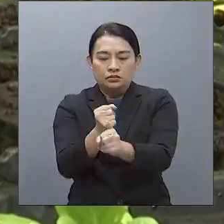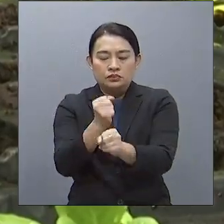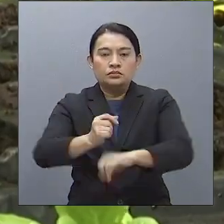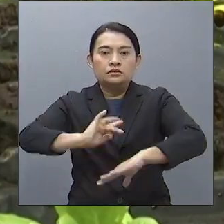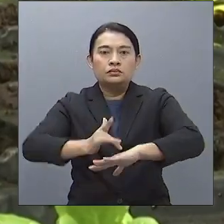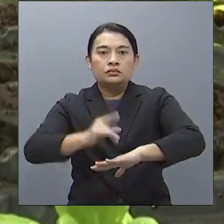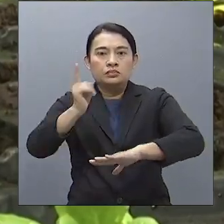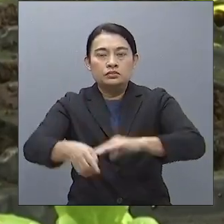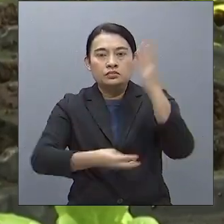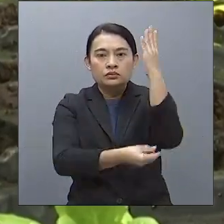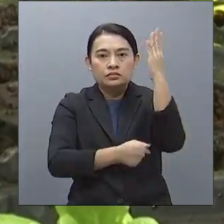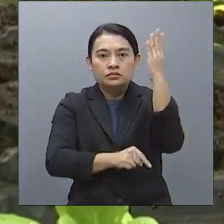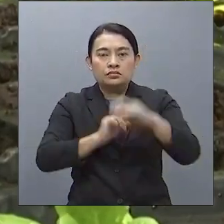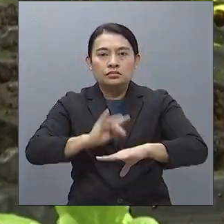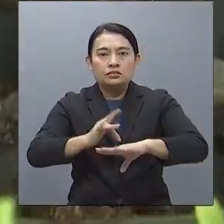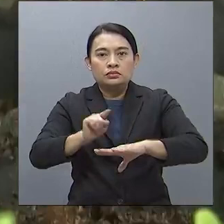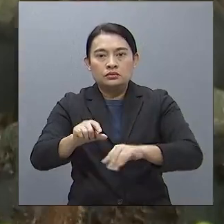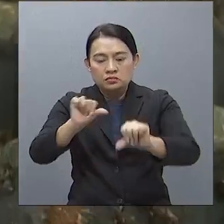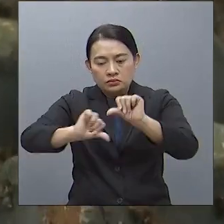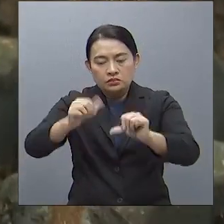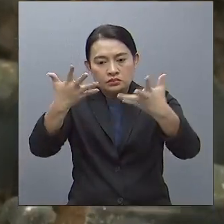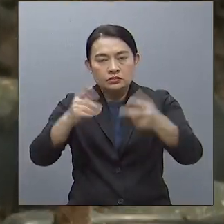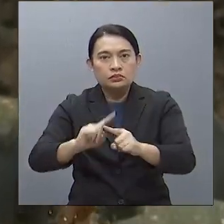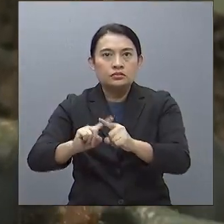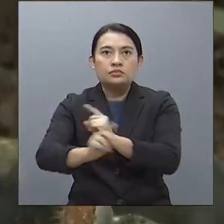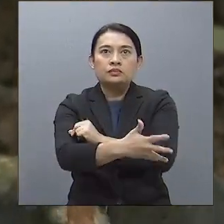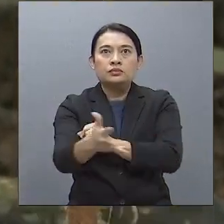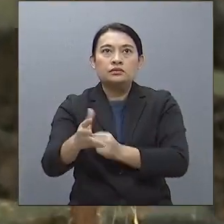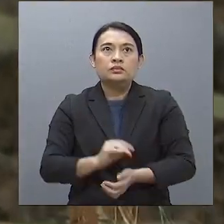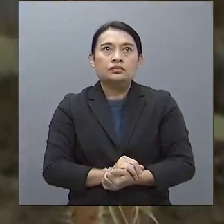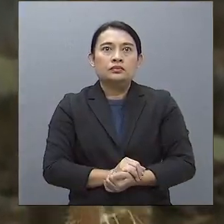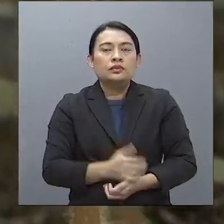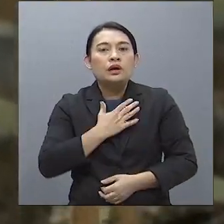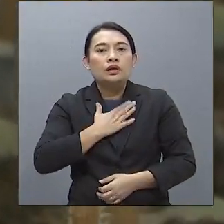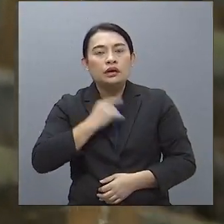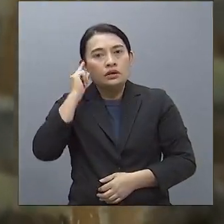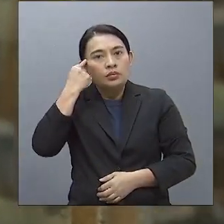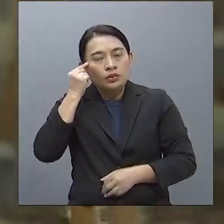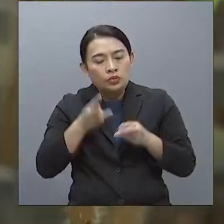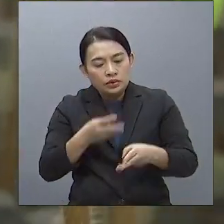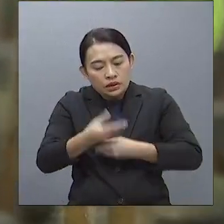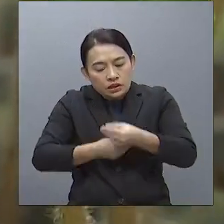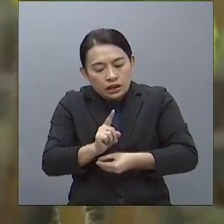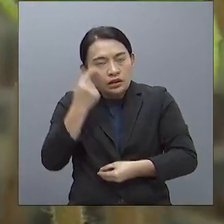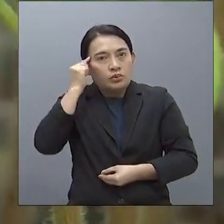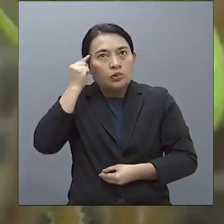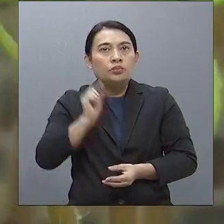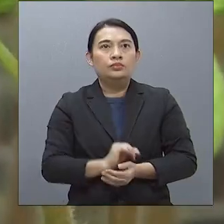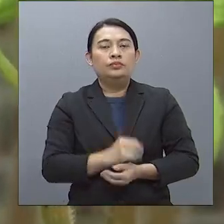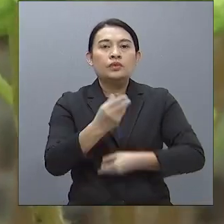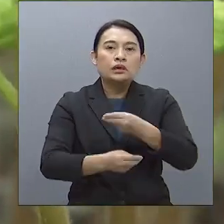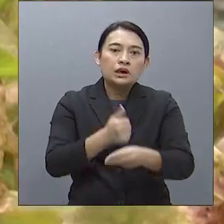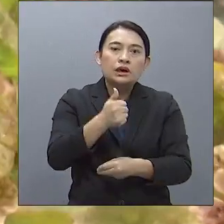ครับไม่ใช้ปุ๋ยเคมีไม่ใช้สารเร่งต่างตอนแรกเราก็ยังไม่รู้หรอกครับว่าจะมีวิธีการขายยังไงหรือว่าจะขายได้